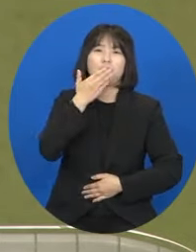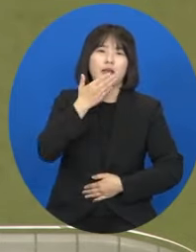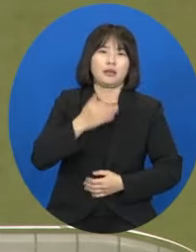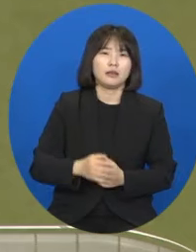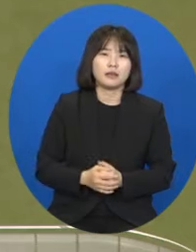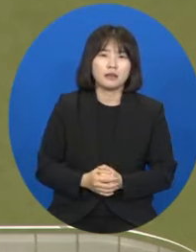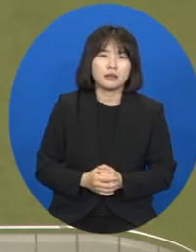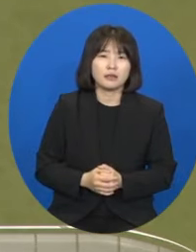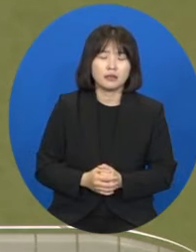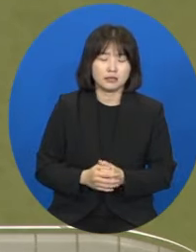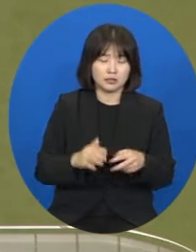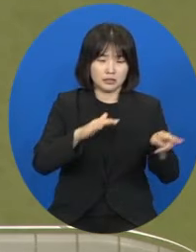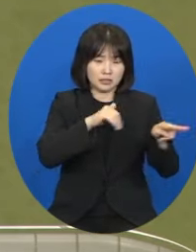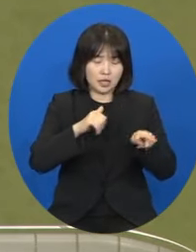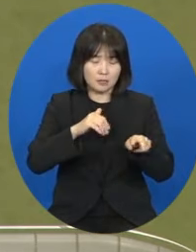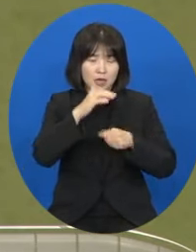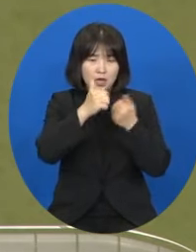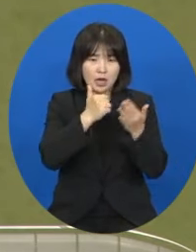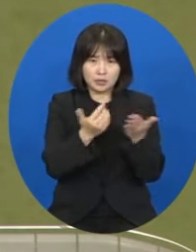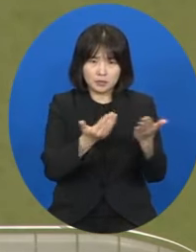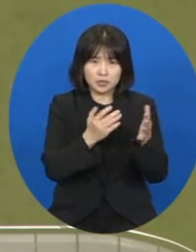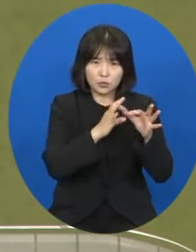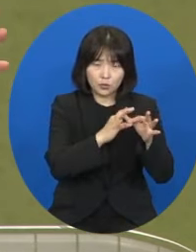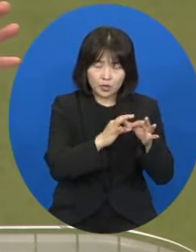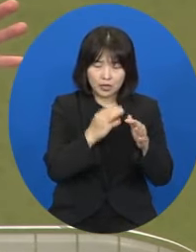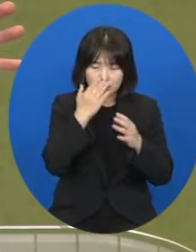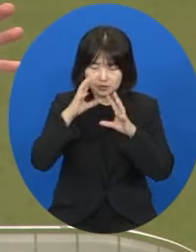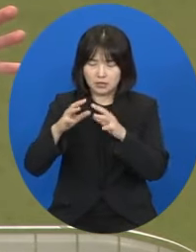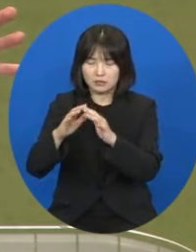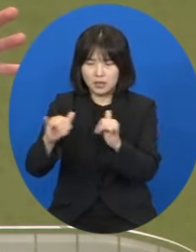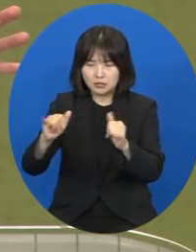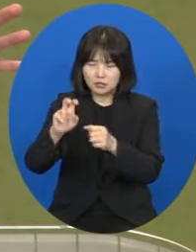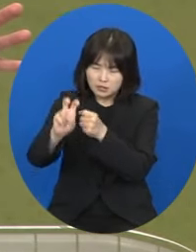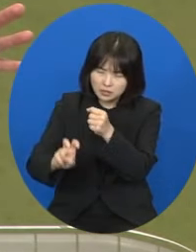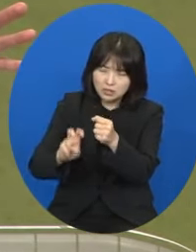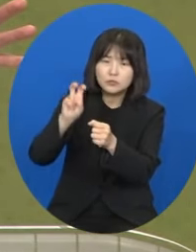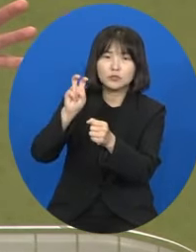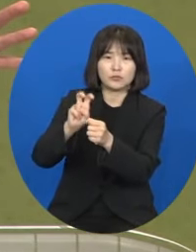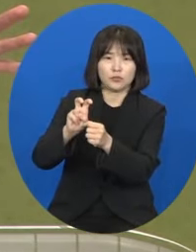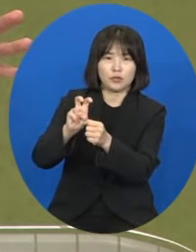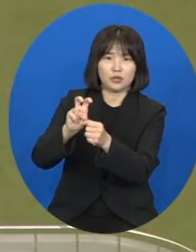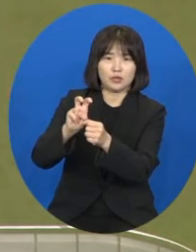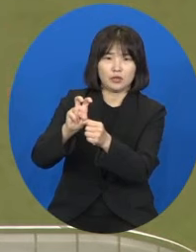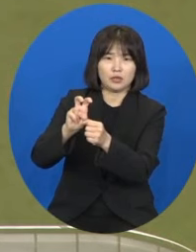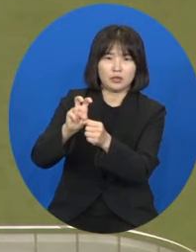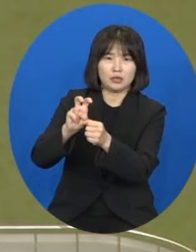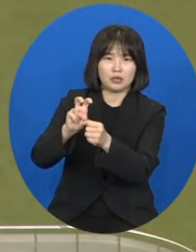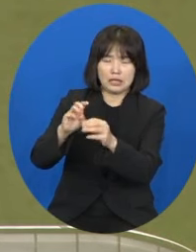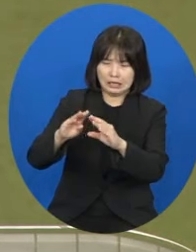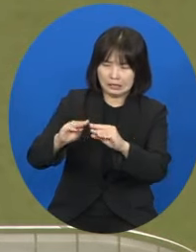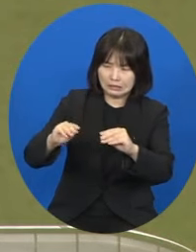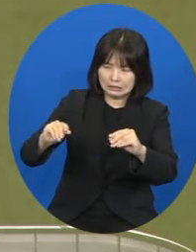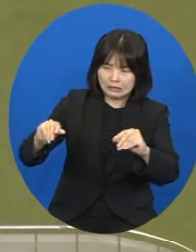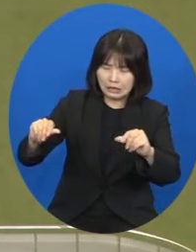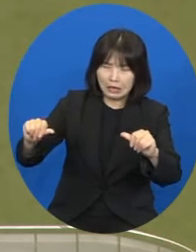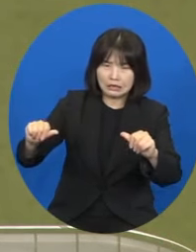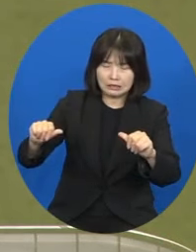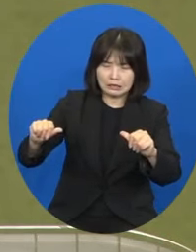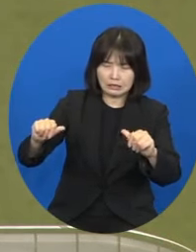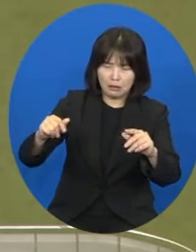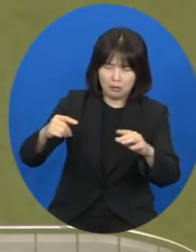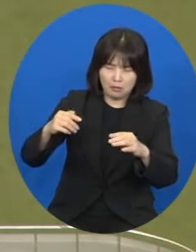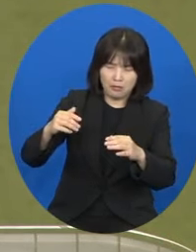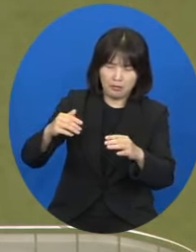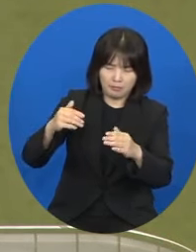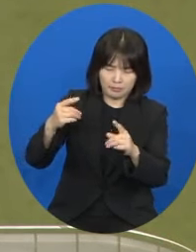바로 사무엘의 사역을 통해서 이스라엘 백성들이 20년간 마치 이 굳었던 땅이 기경이 되어지는